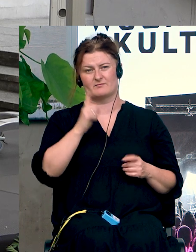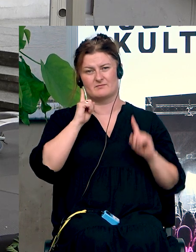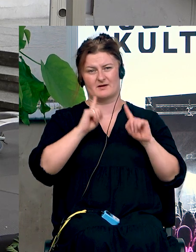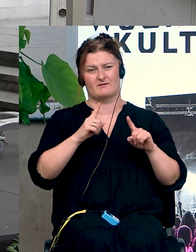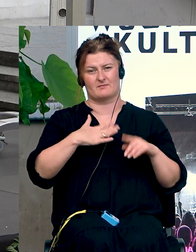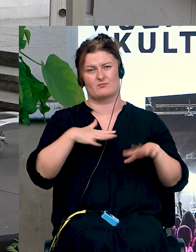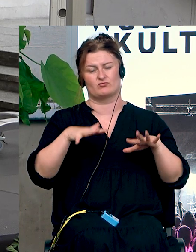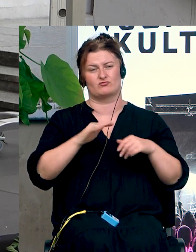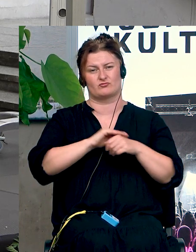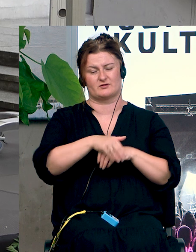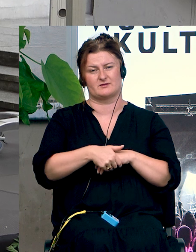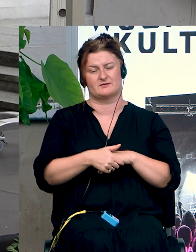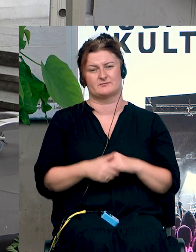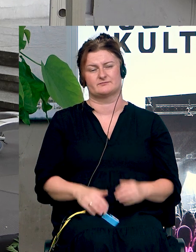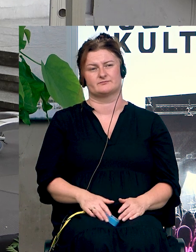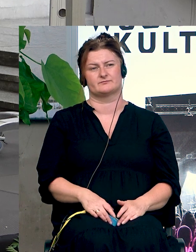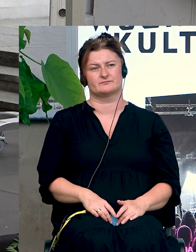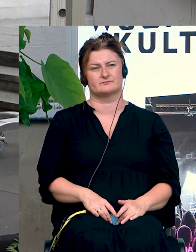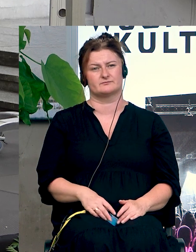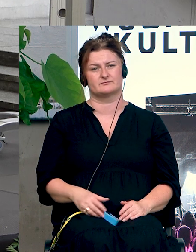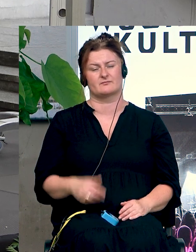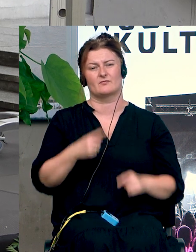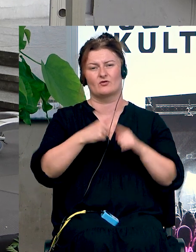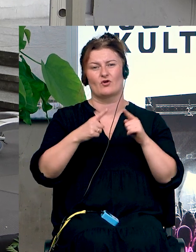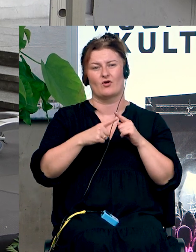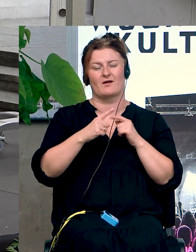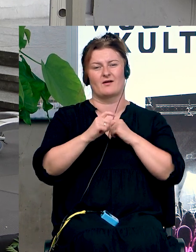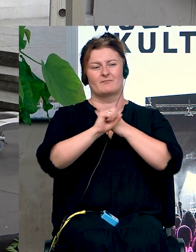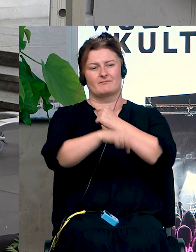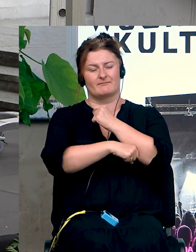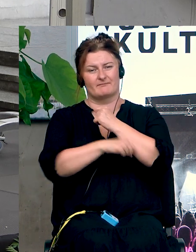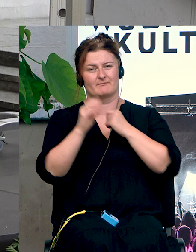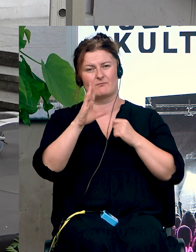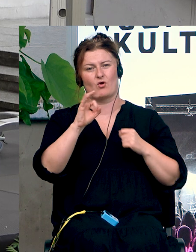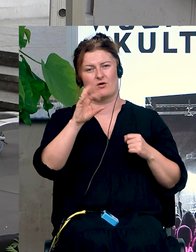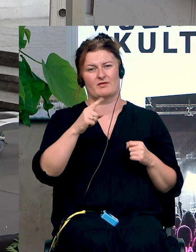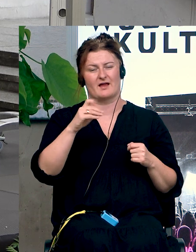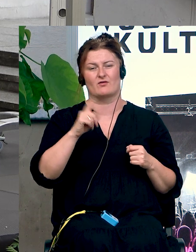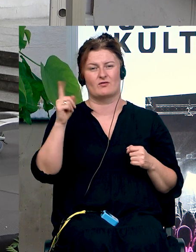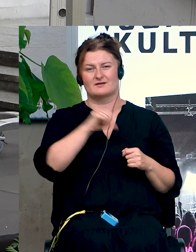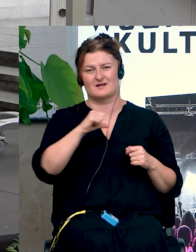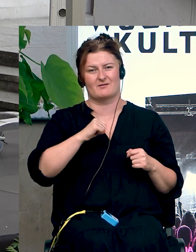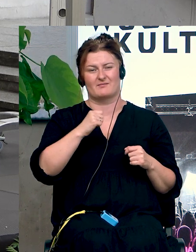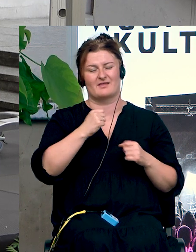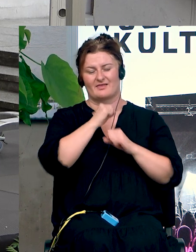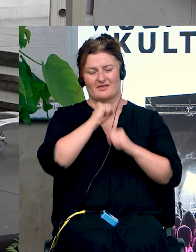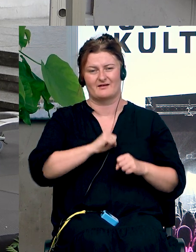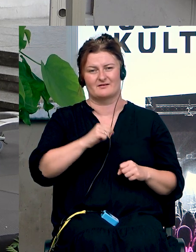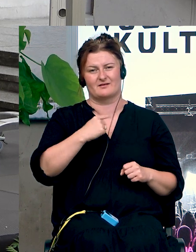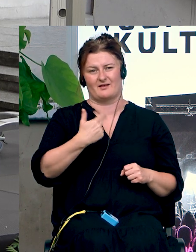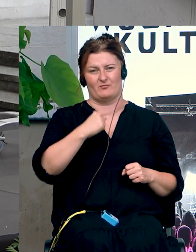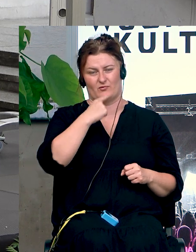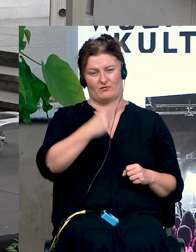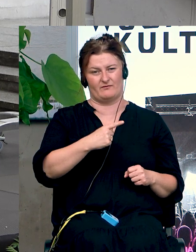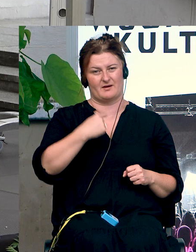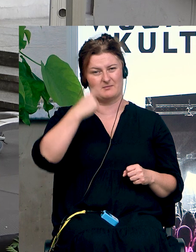тим. Я тут стану ще трохи речником Богдана, бо він сам певні того ніколи не повів, але так направду то, з того, що